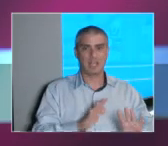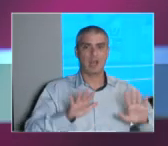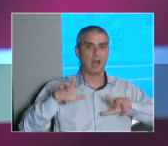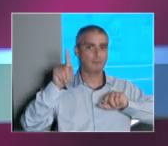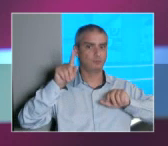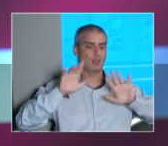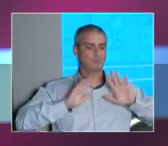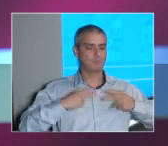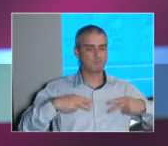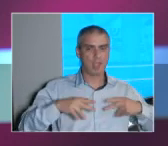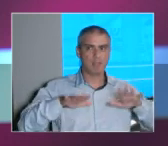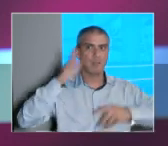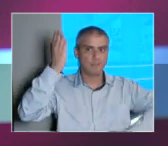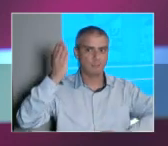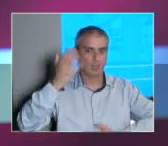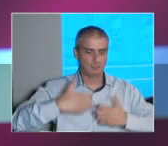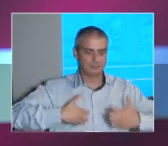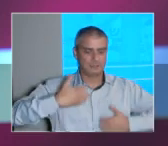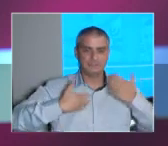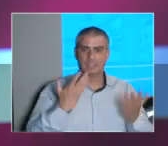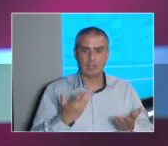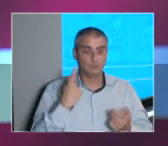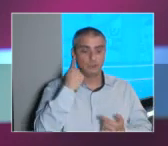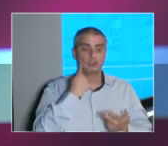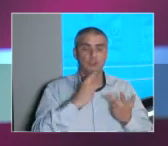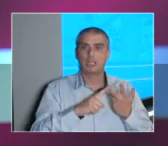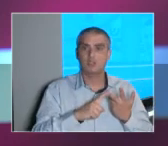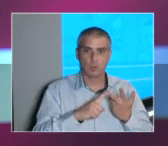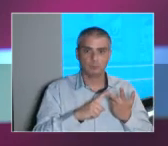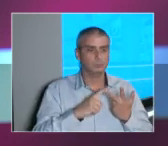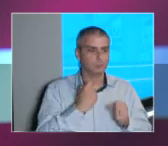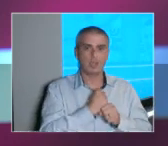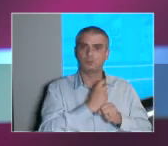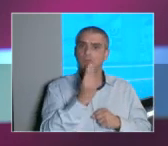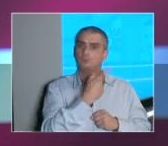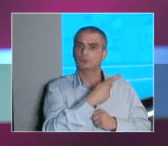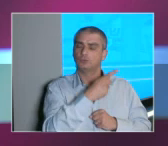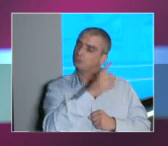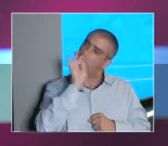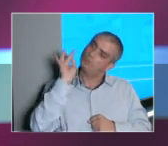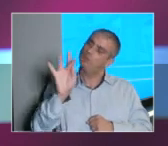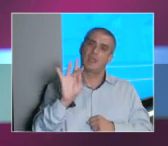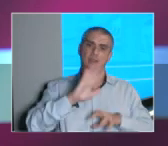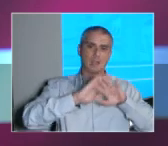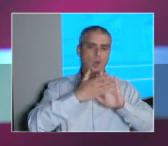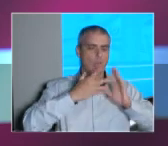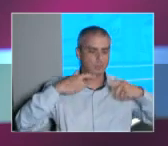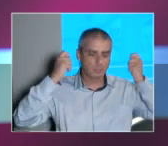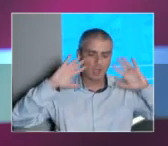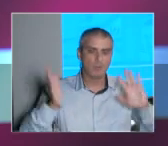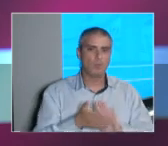לממסד, הפחד לממסד, הקנאה לממסד, הזעם לממסד, השחיתות של הממסד, הביאו לכך שמישהו שהוא אנטי הממסד כולו, התרבות